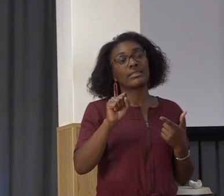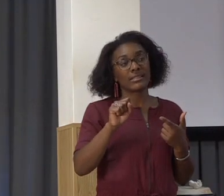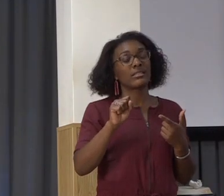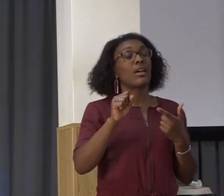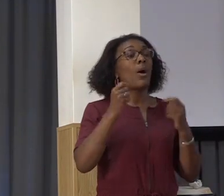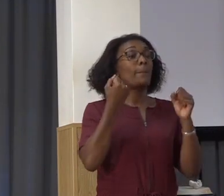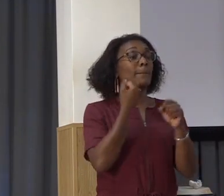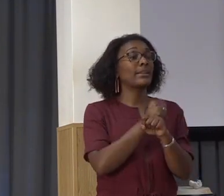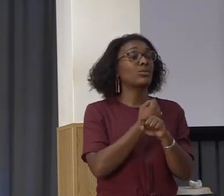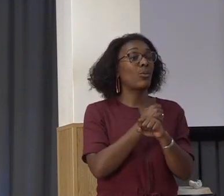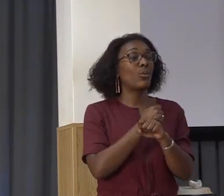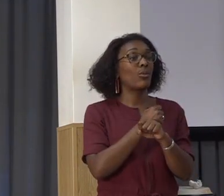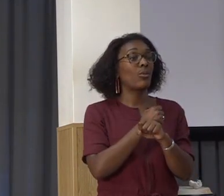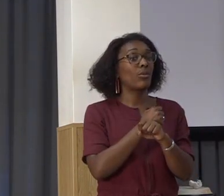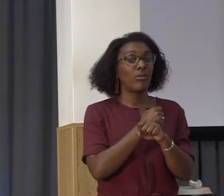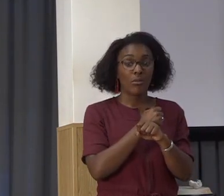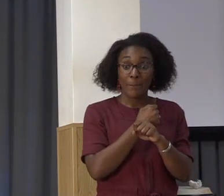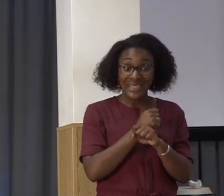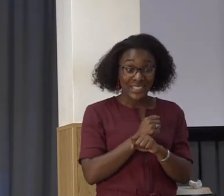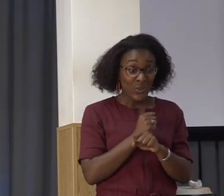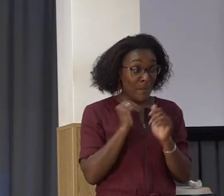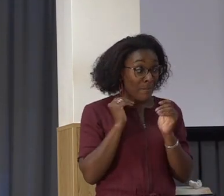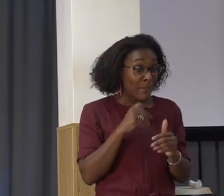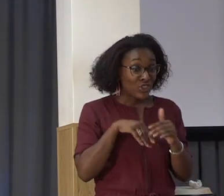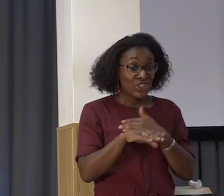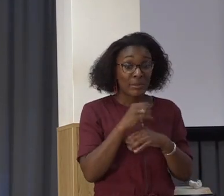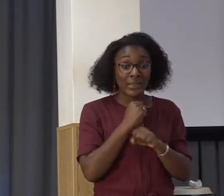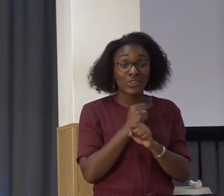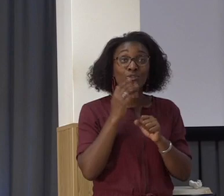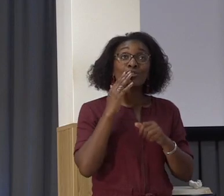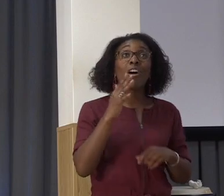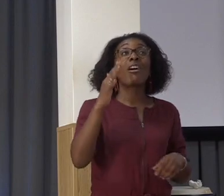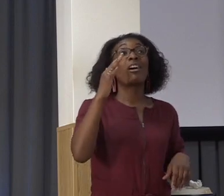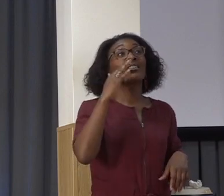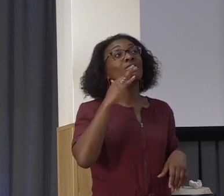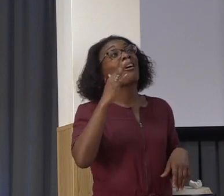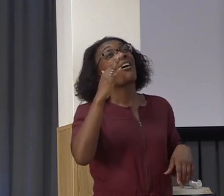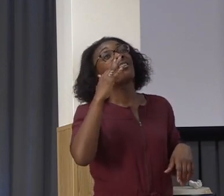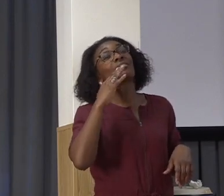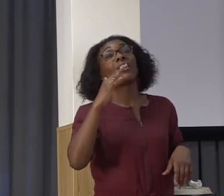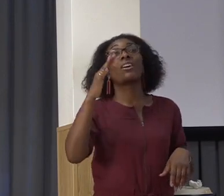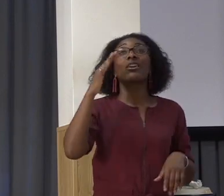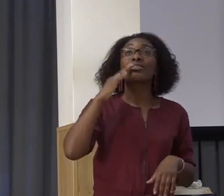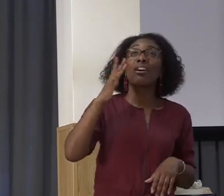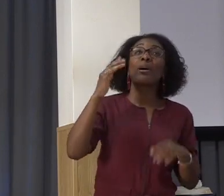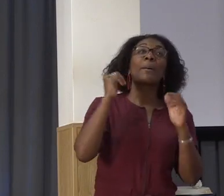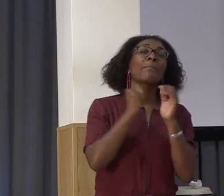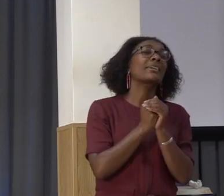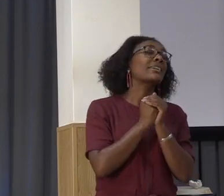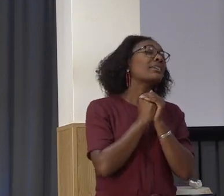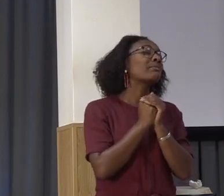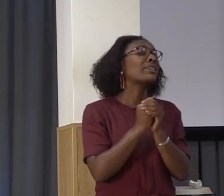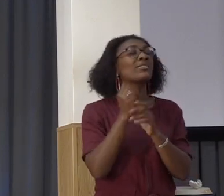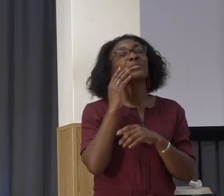le texte d'Actes, dans le livre des Actes, dit qu'ils chantaient, ils priaient et chantaient